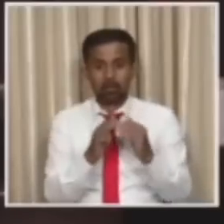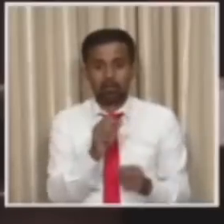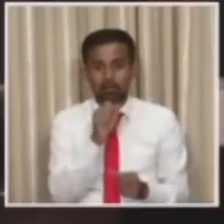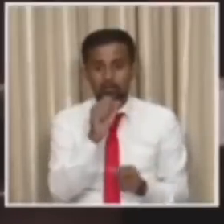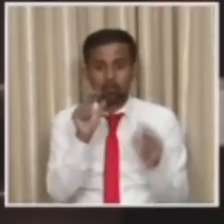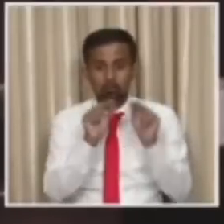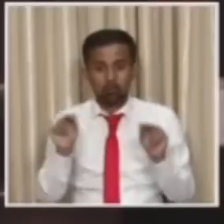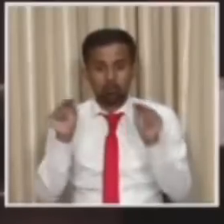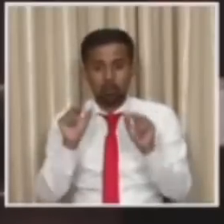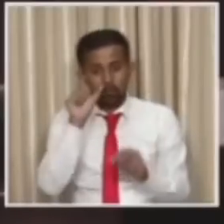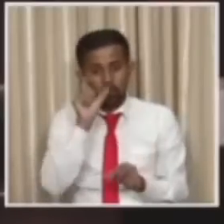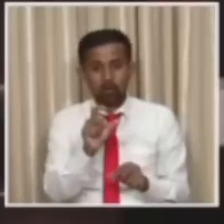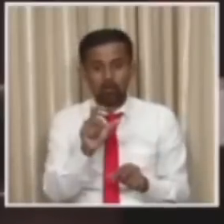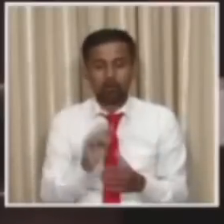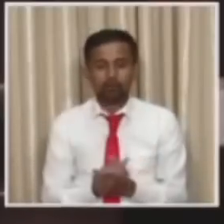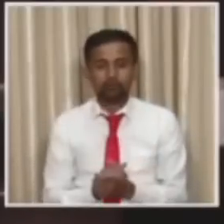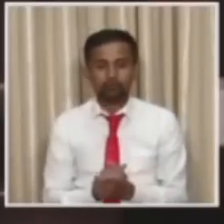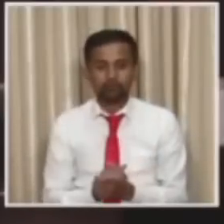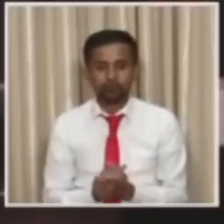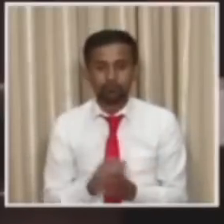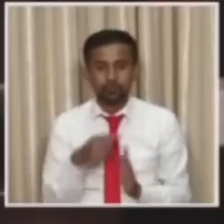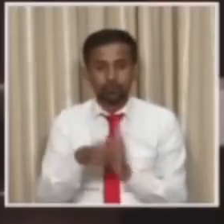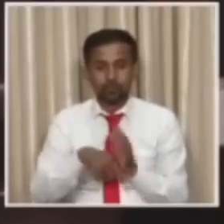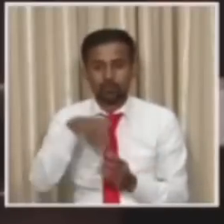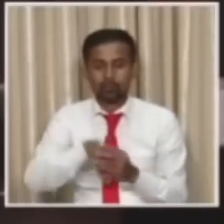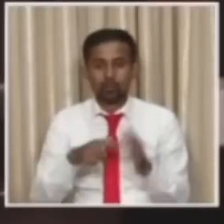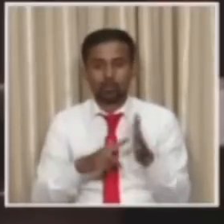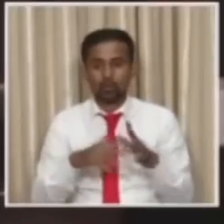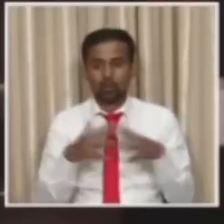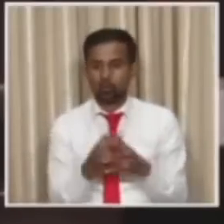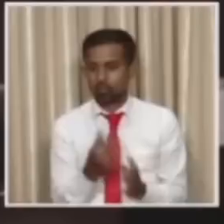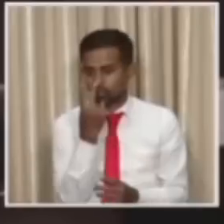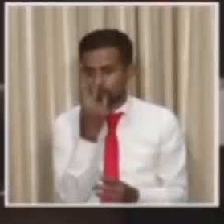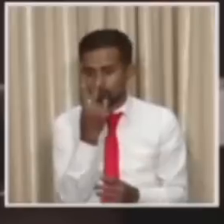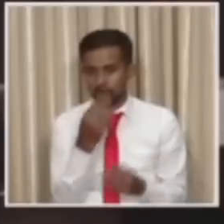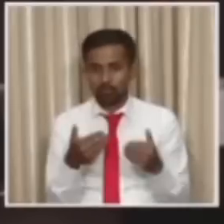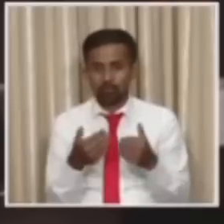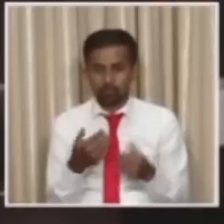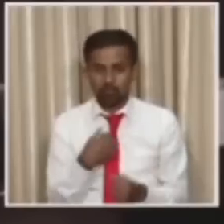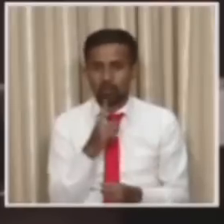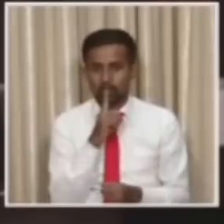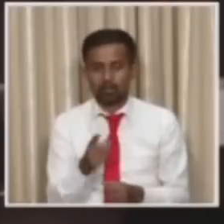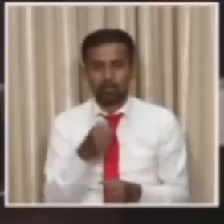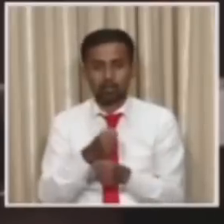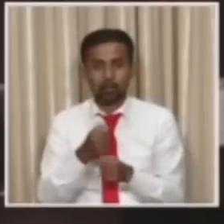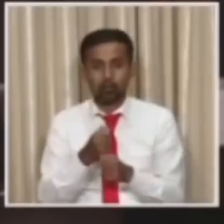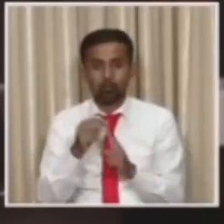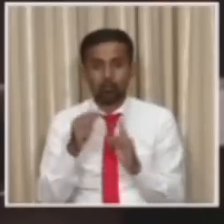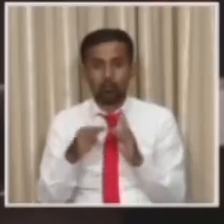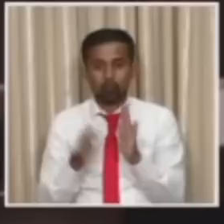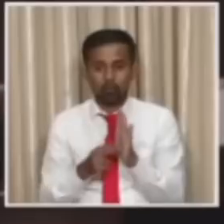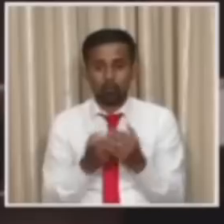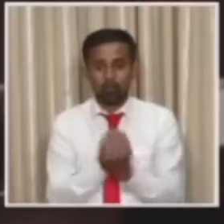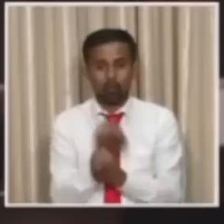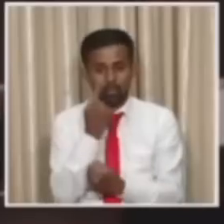බලන්න කවුද අත්තර දෙය? ඒක නිසා මේ රට තුල නීති දෙකක් ක්‍රියාත්මක වෙනවා කියන එක අපි දිගින් දිගටම කියනවා. ගජේන්ද්‍ර කුමාර් පොන්නම්බලම් පොලිසිය